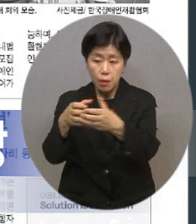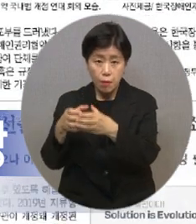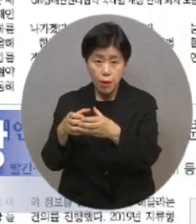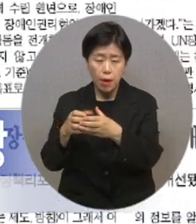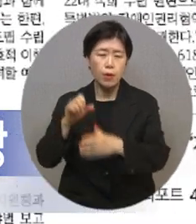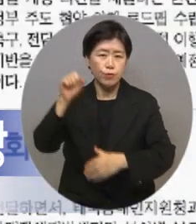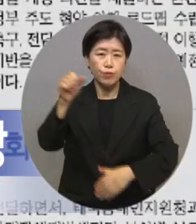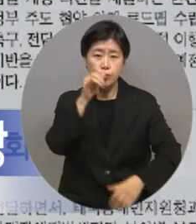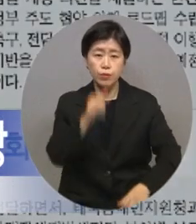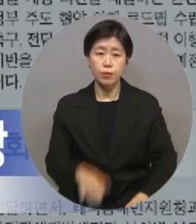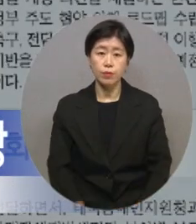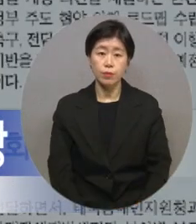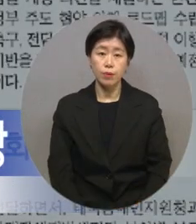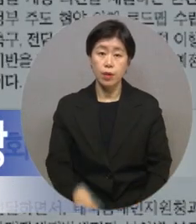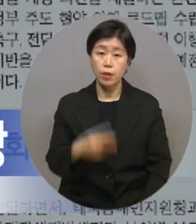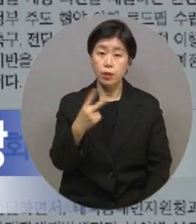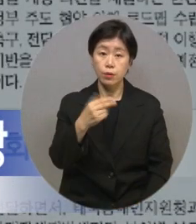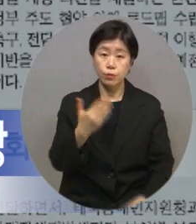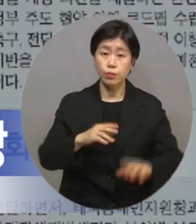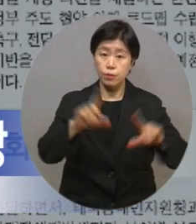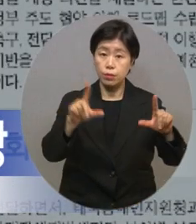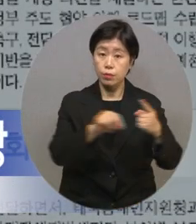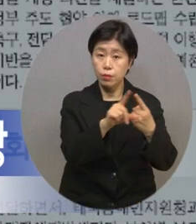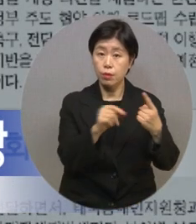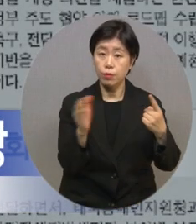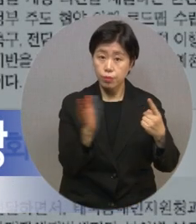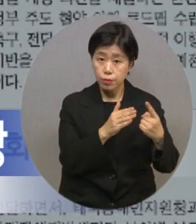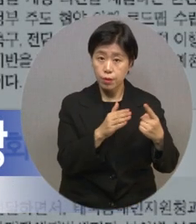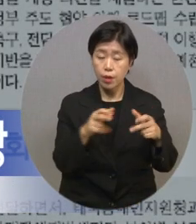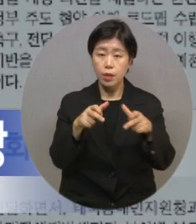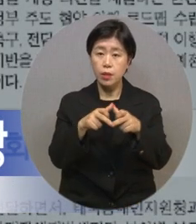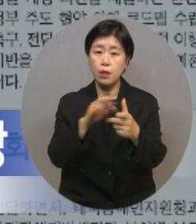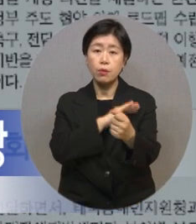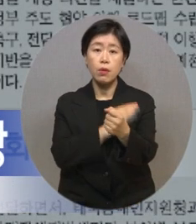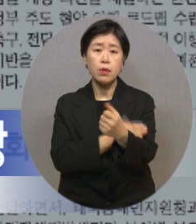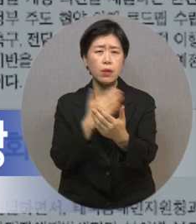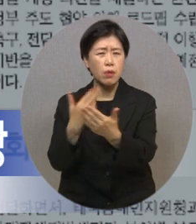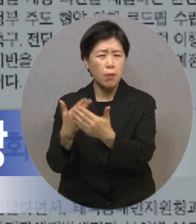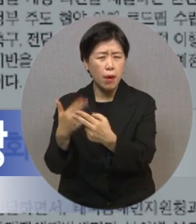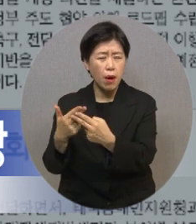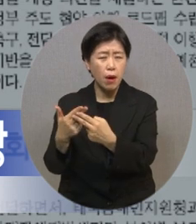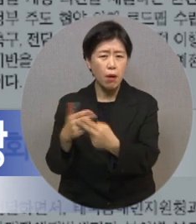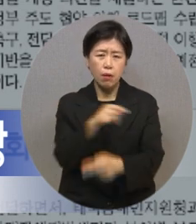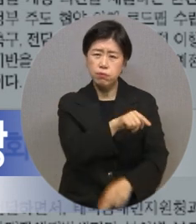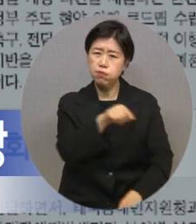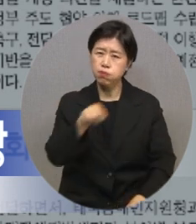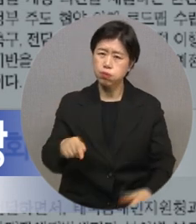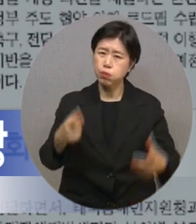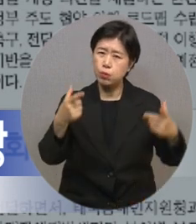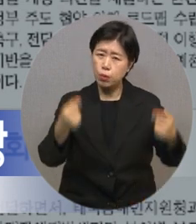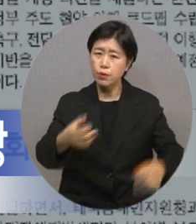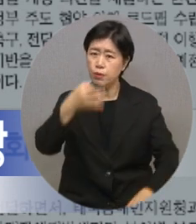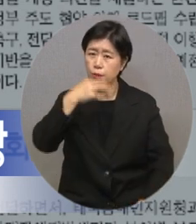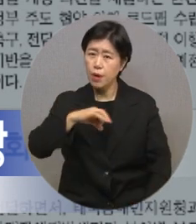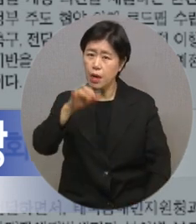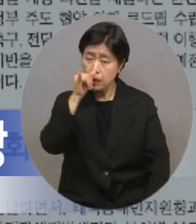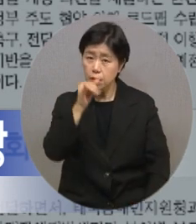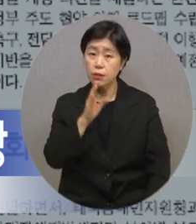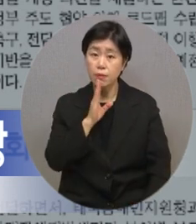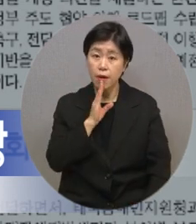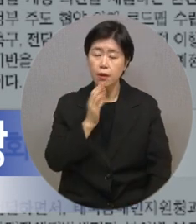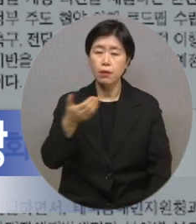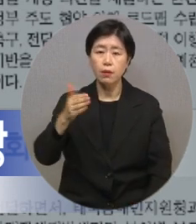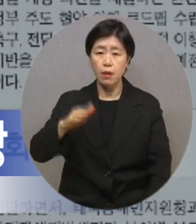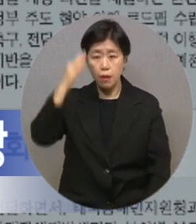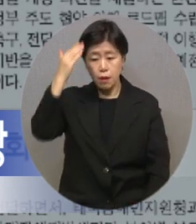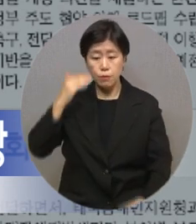기사에서는 지난 2009년 1월 부터 장애인 권리 협약은 국내법과 동일한 효력을 가진 국제 협약이